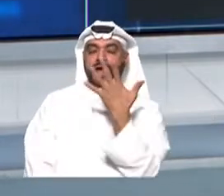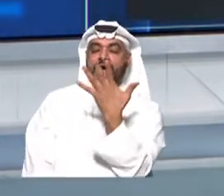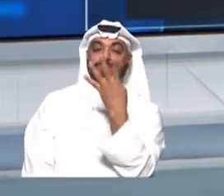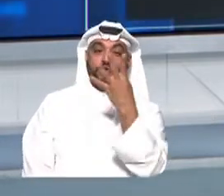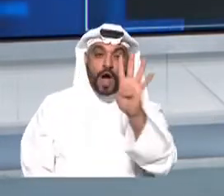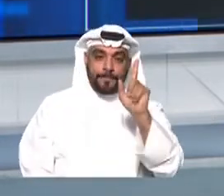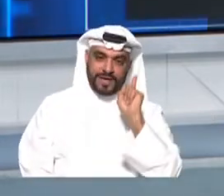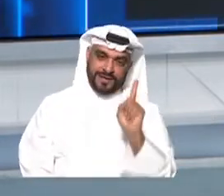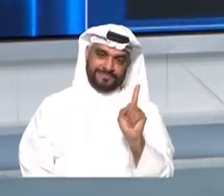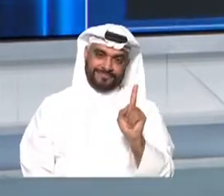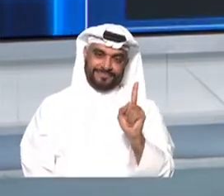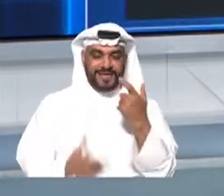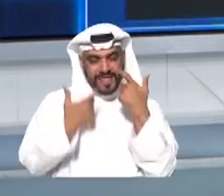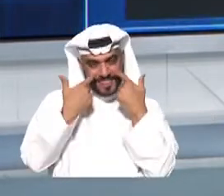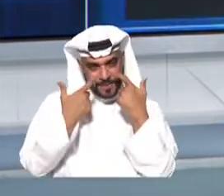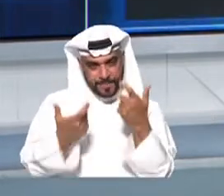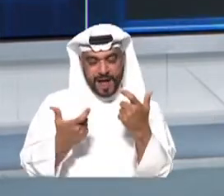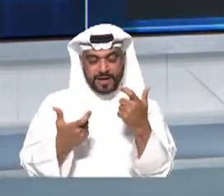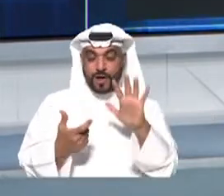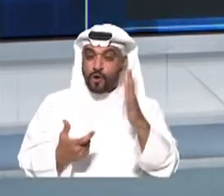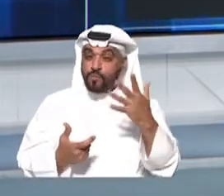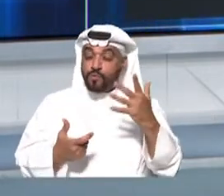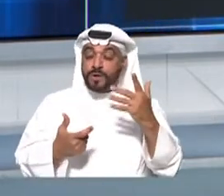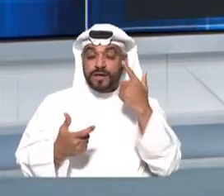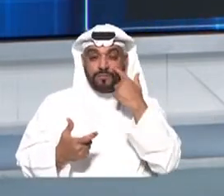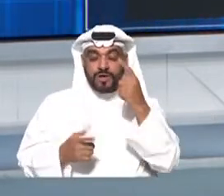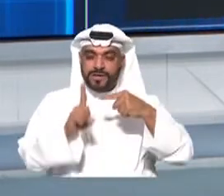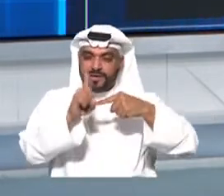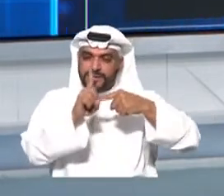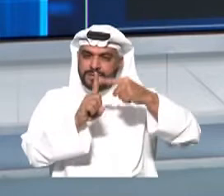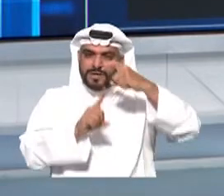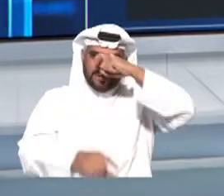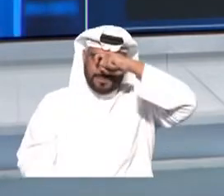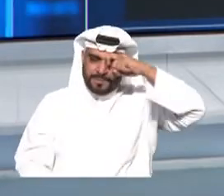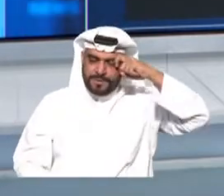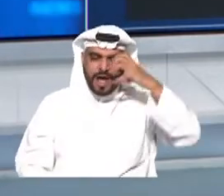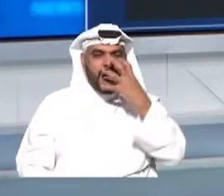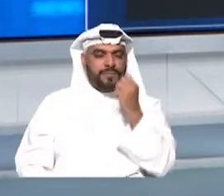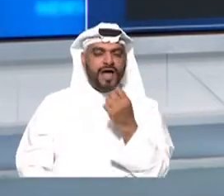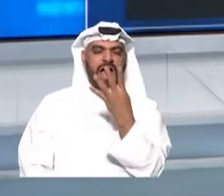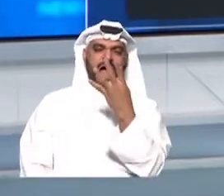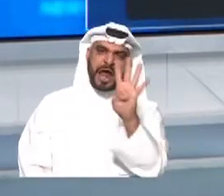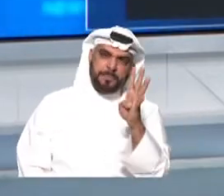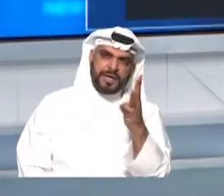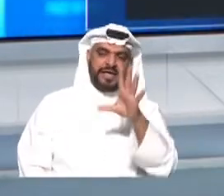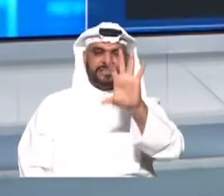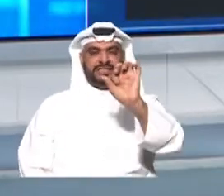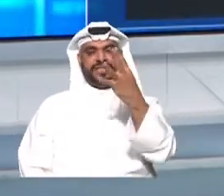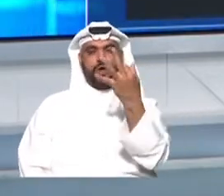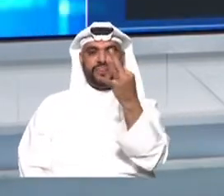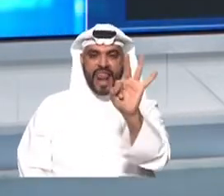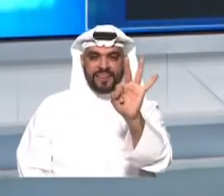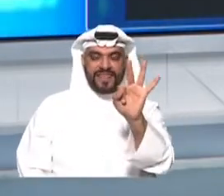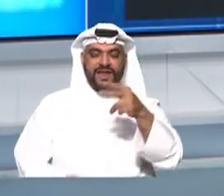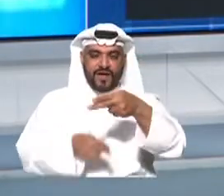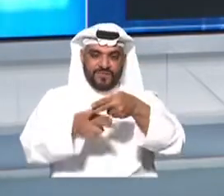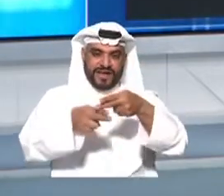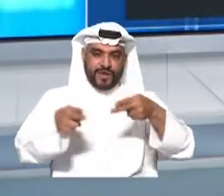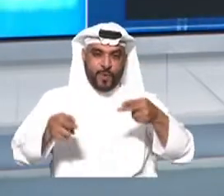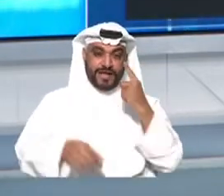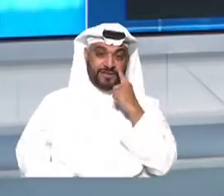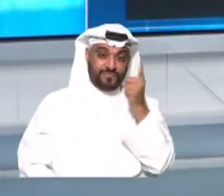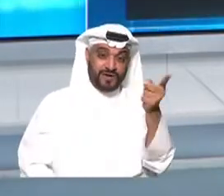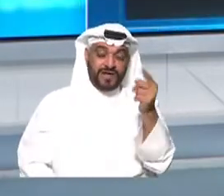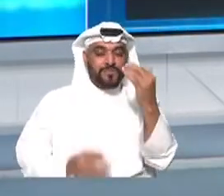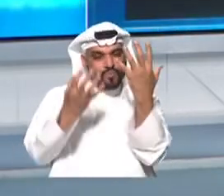الحرارة متوقع انخفاض ما دون درجتين، قد تصل العظمى إلى 40 و39 درجة مئوية في مدينة الكويت، وقد